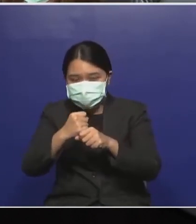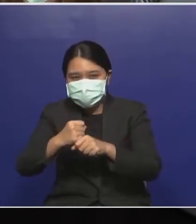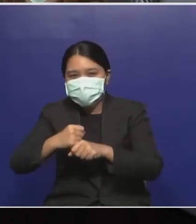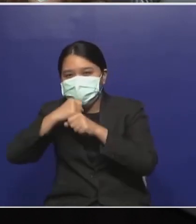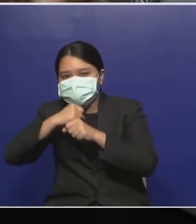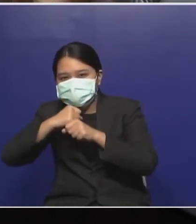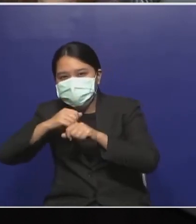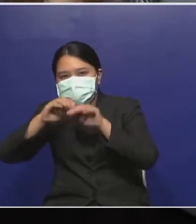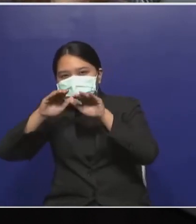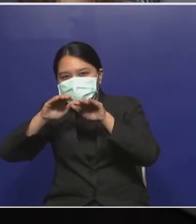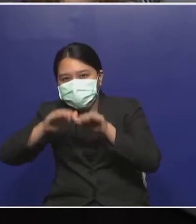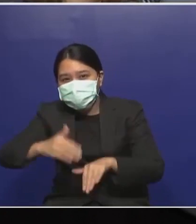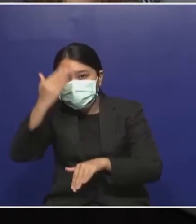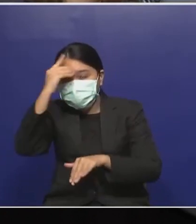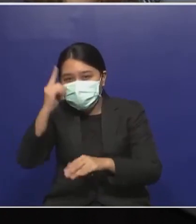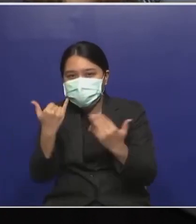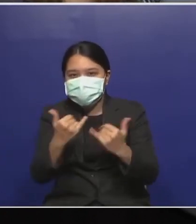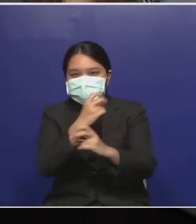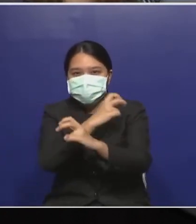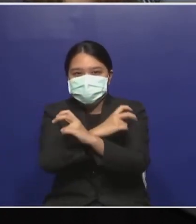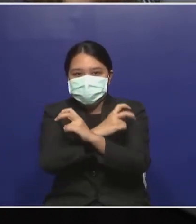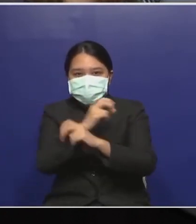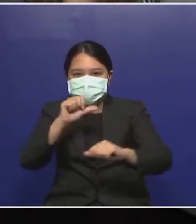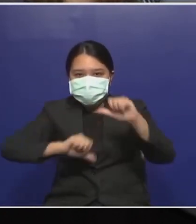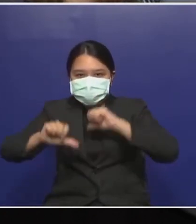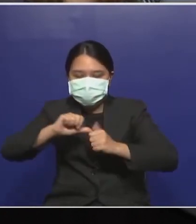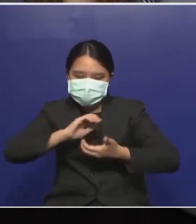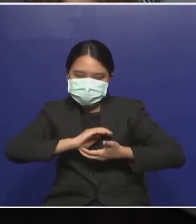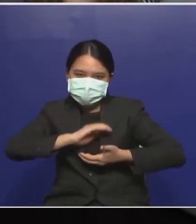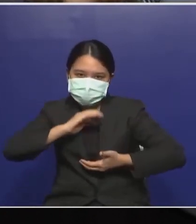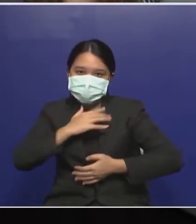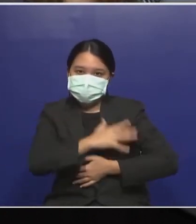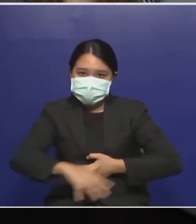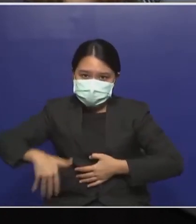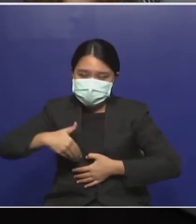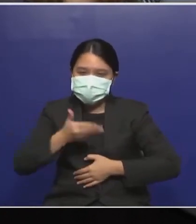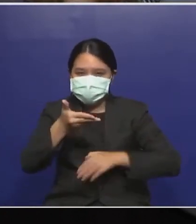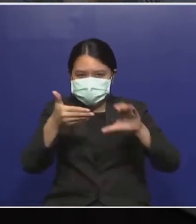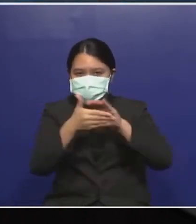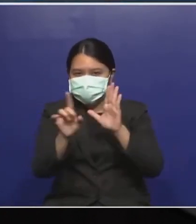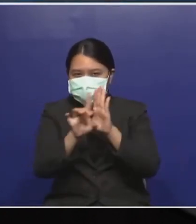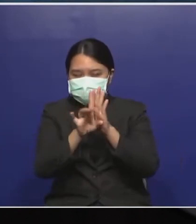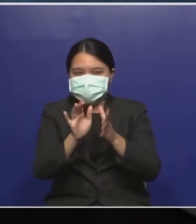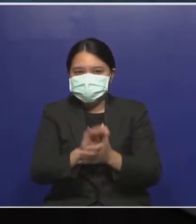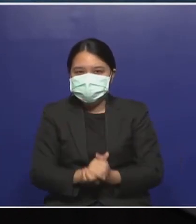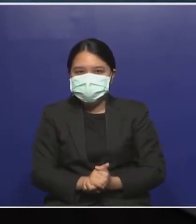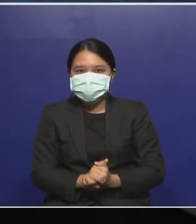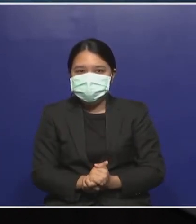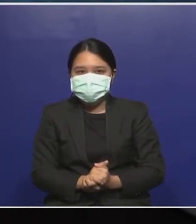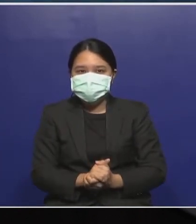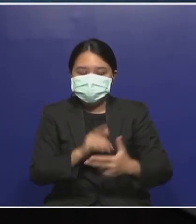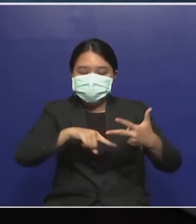เพระวามีสารพอยู่ในลากกายมากวจะเกินไปแลวครับขอoralส้สุดท้ายครับฝื้นฟูเรื่องที่สอง